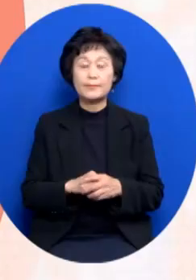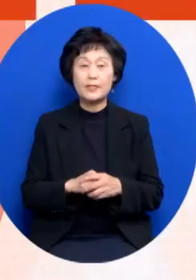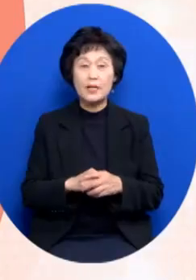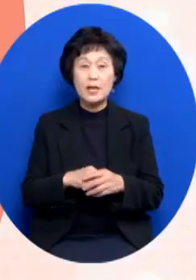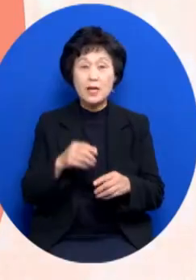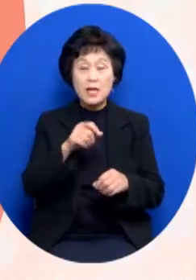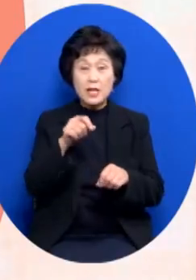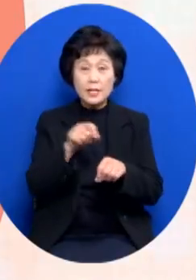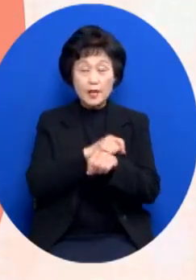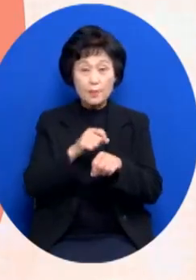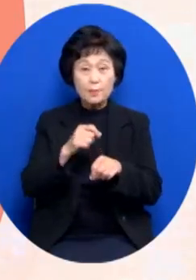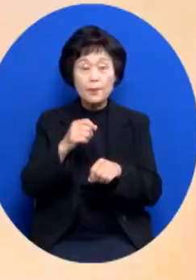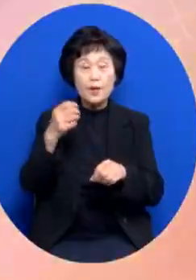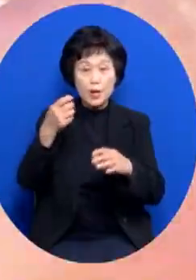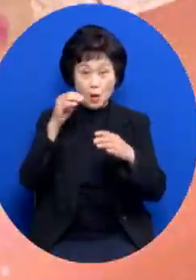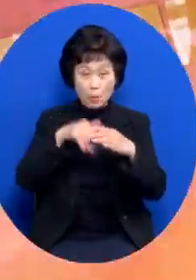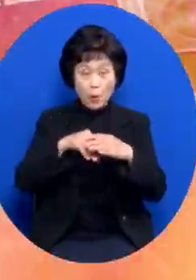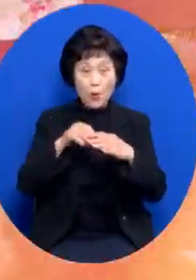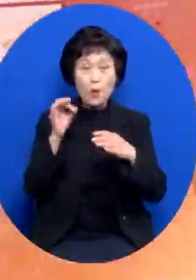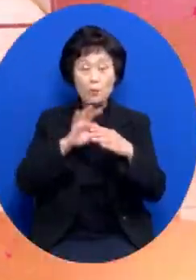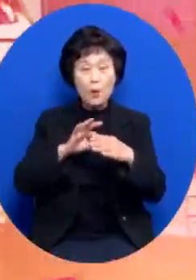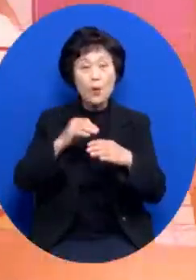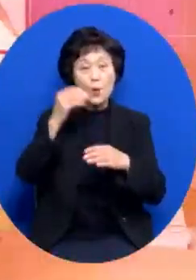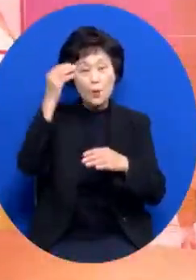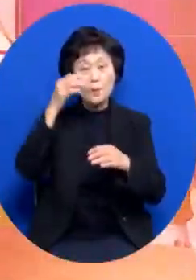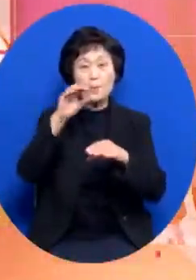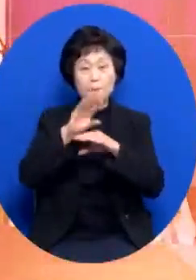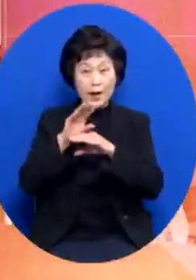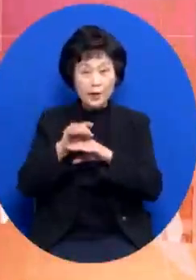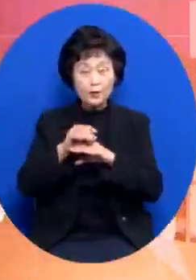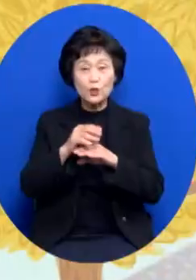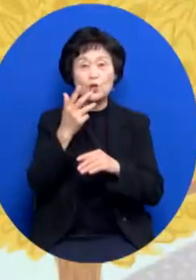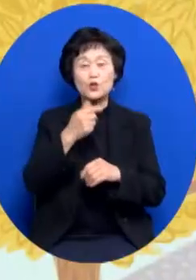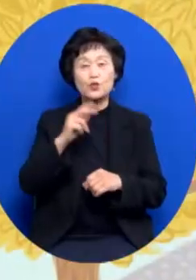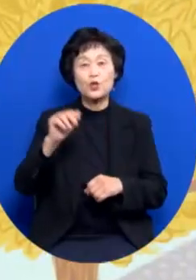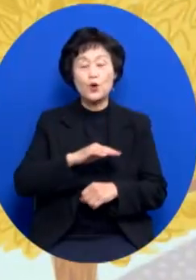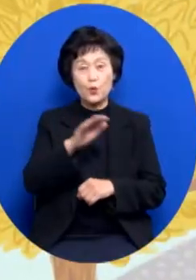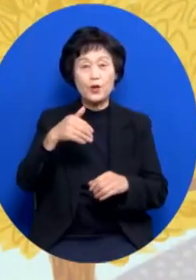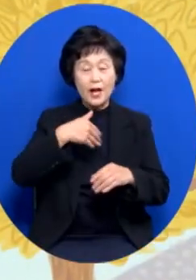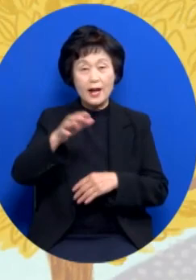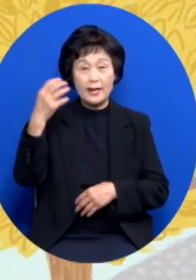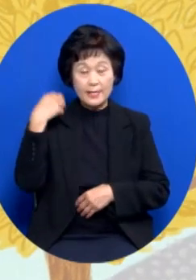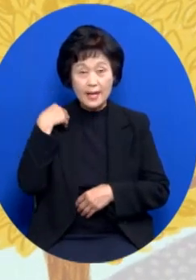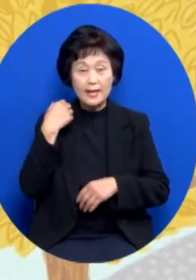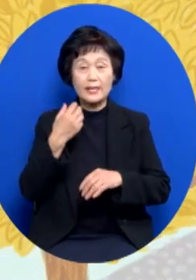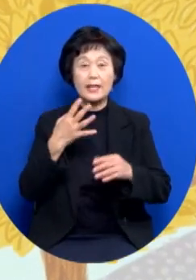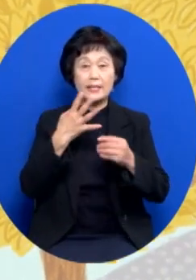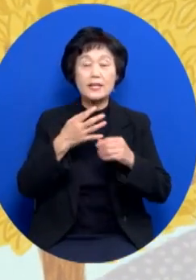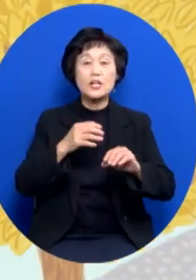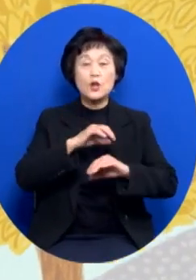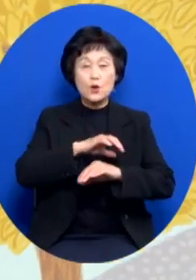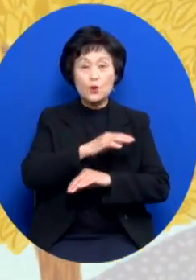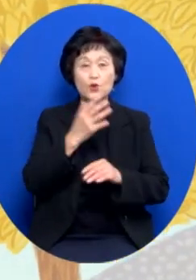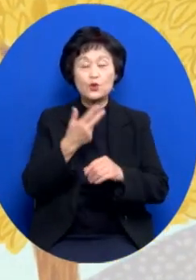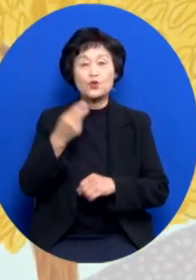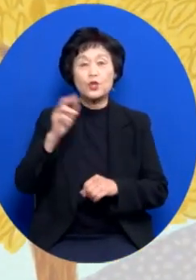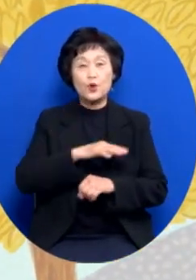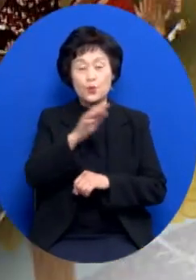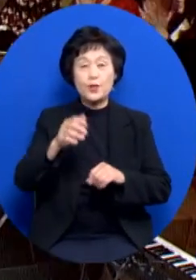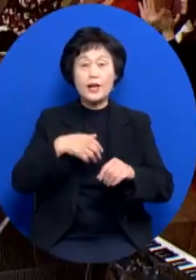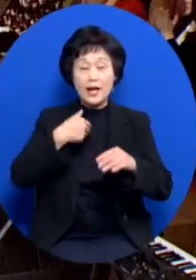특별 모금 방송 CTS 위크 주여 우리가 가겠나이다 넷째 날은 열방을 향하여 나아가겠습니다를 주제로